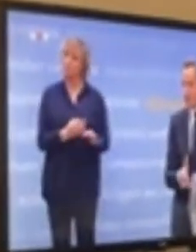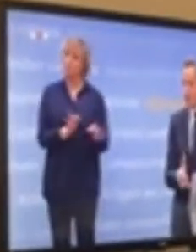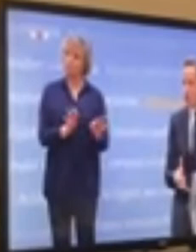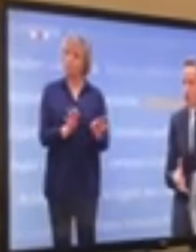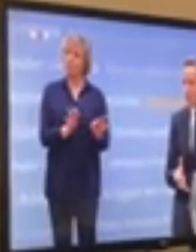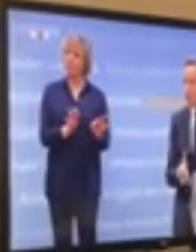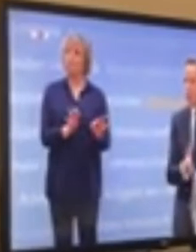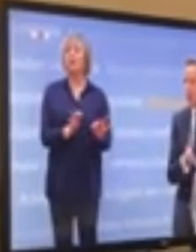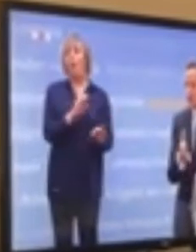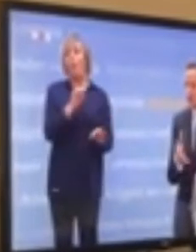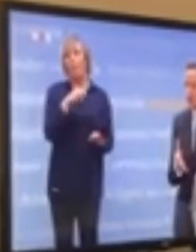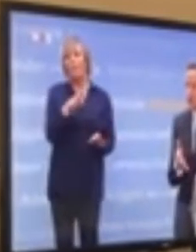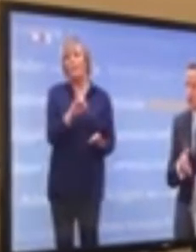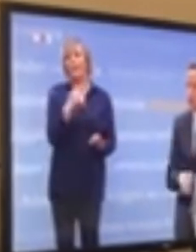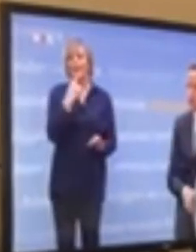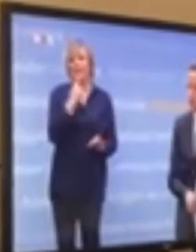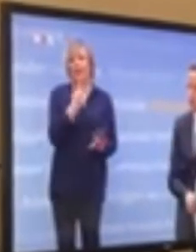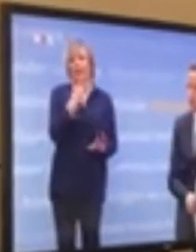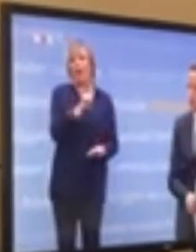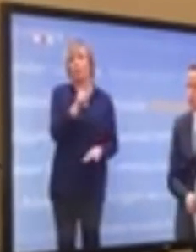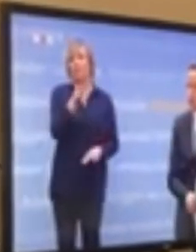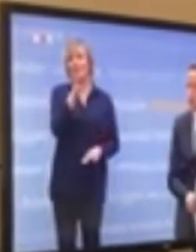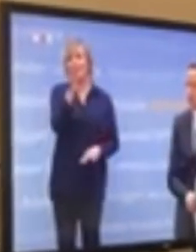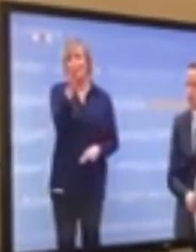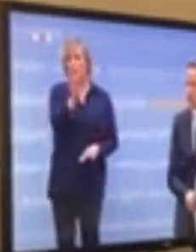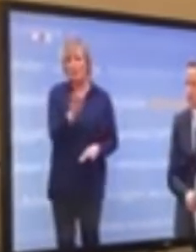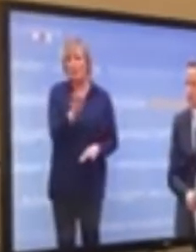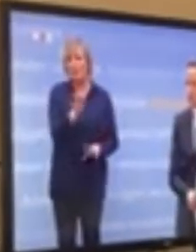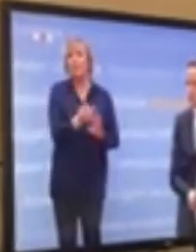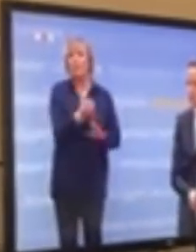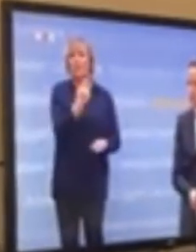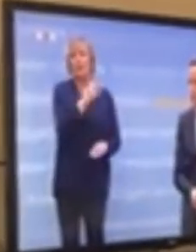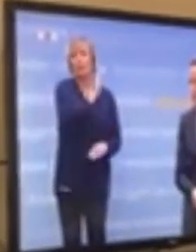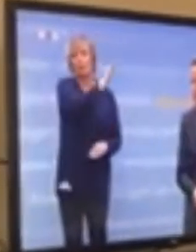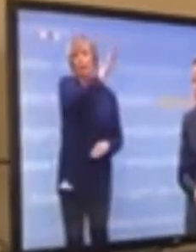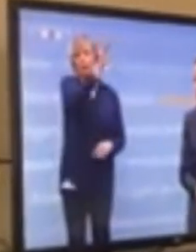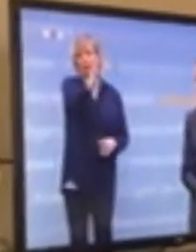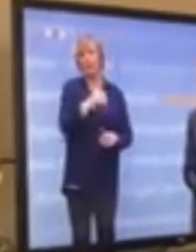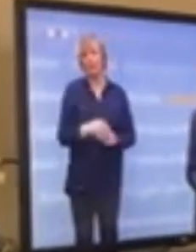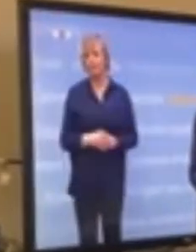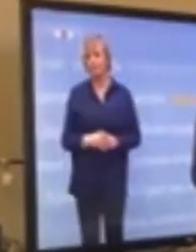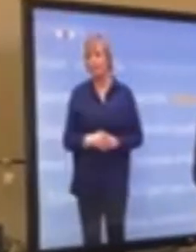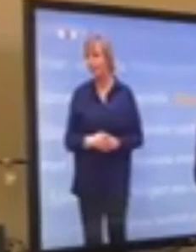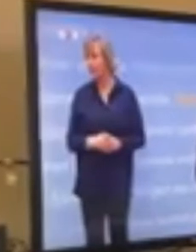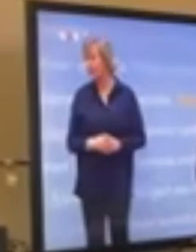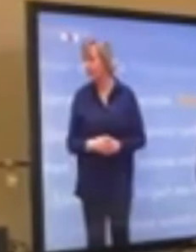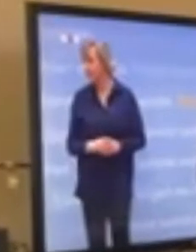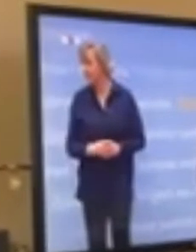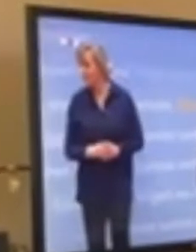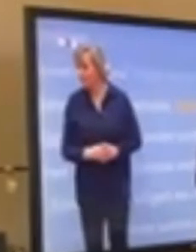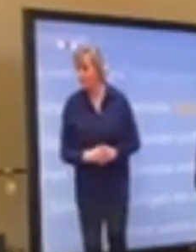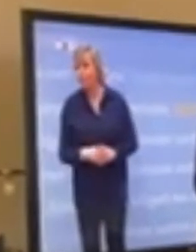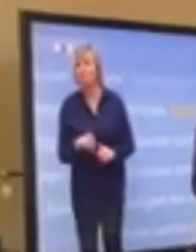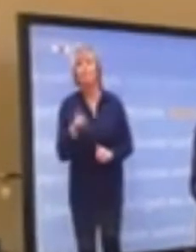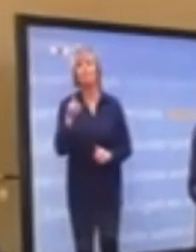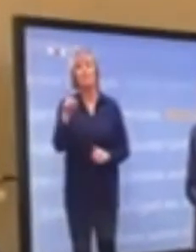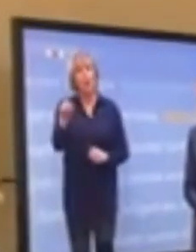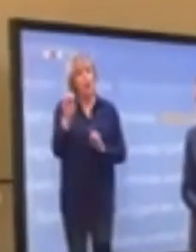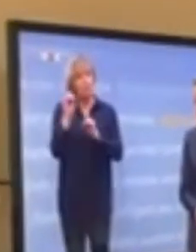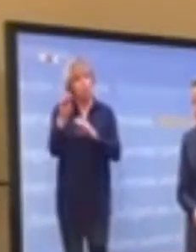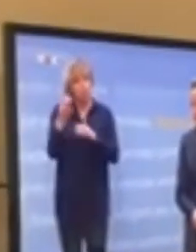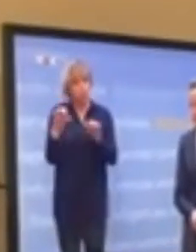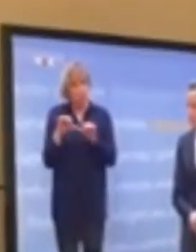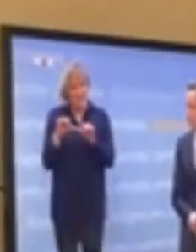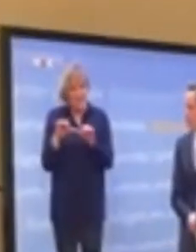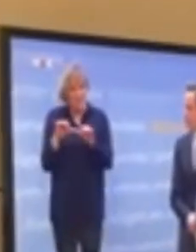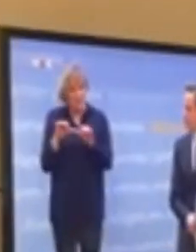daarvan 8-13% op basis van datgene wat wordt gerapporteerd vanuit het buitenland. Een specifieke vraag nog over de uitzonderingen. Bezorgdiensten, gaan die